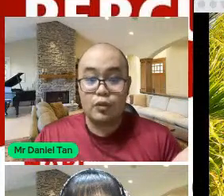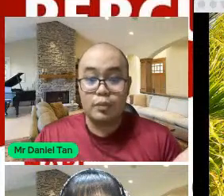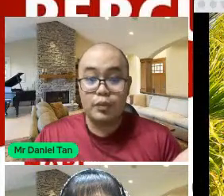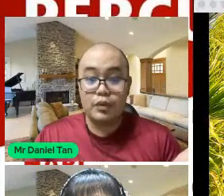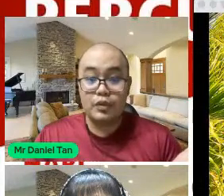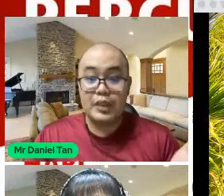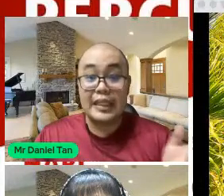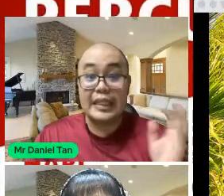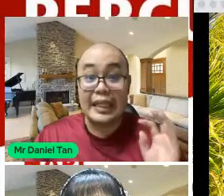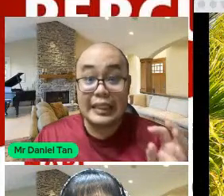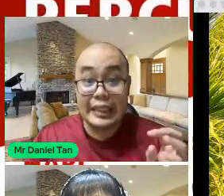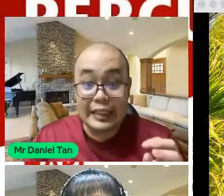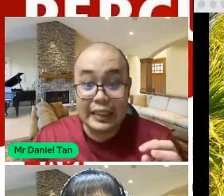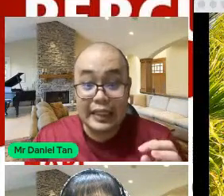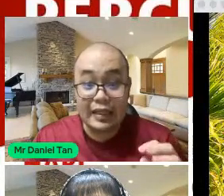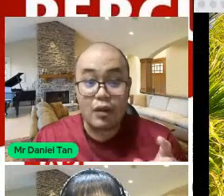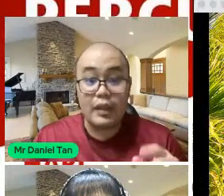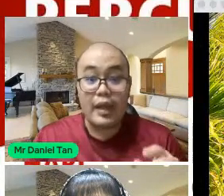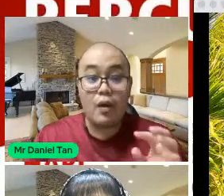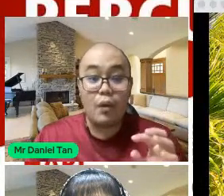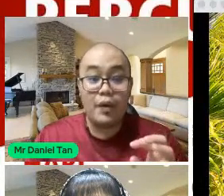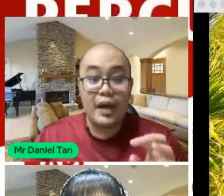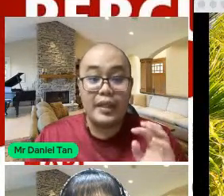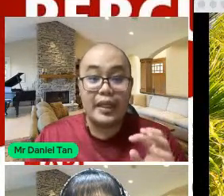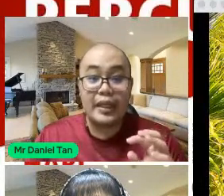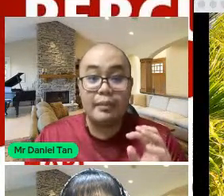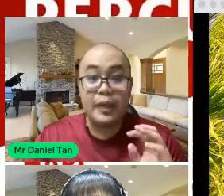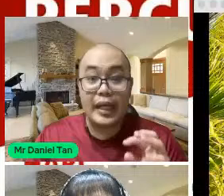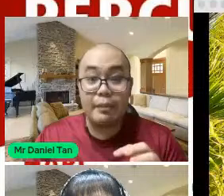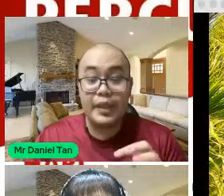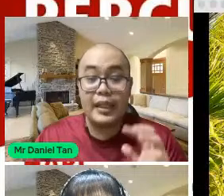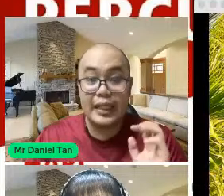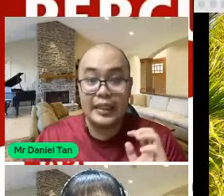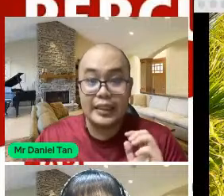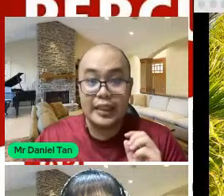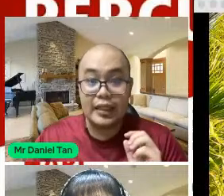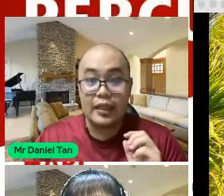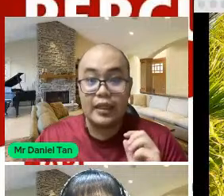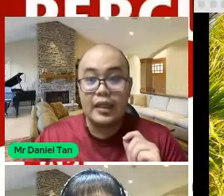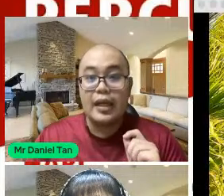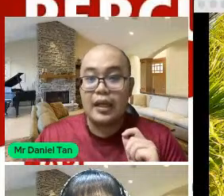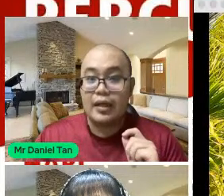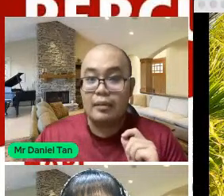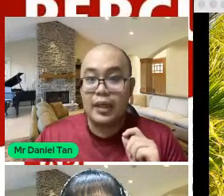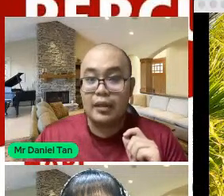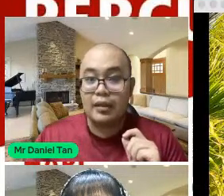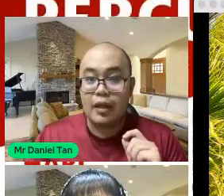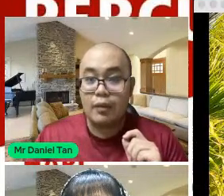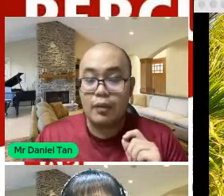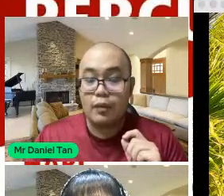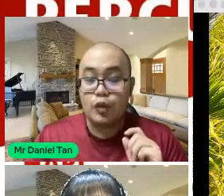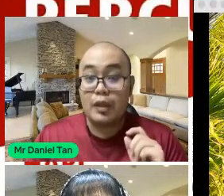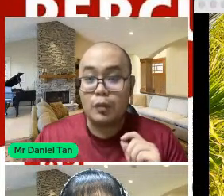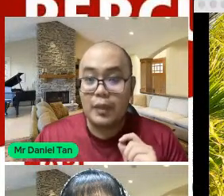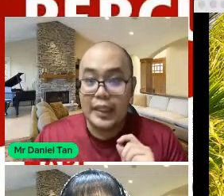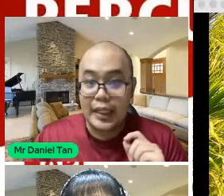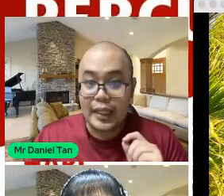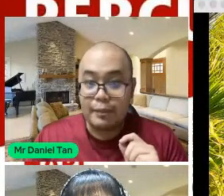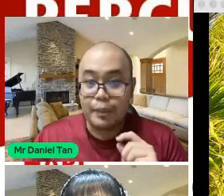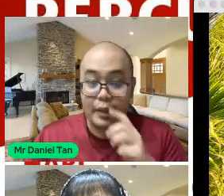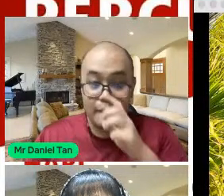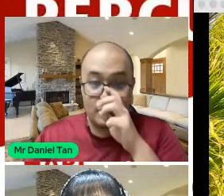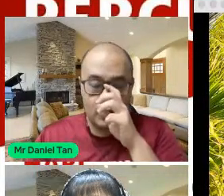Gajah itu pun sudah dinanti-nantikan oleh orang yang ingin mengambil gadingnya bab untuk